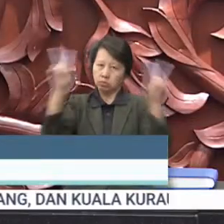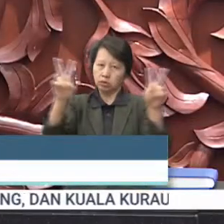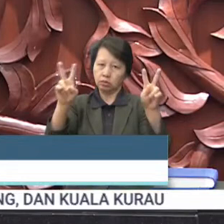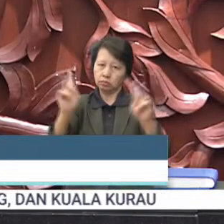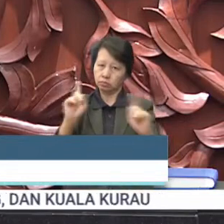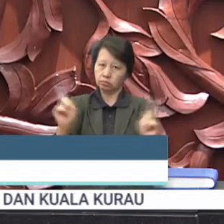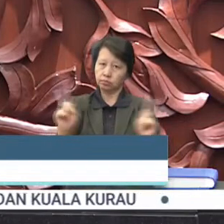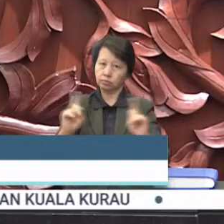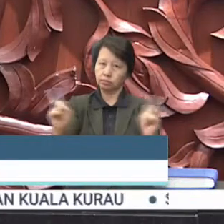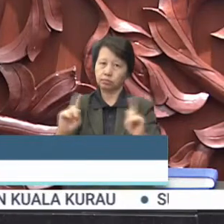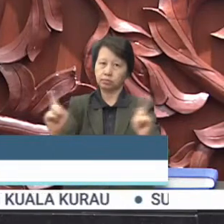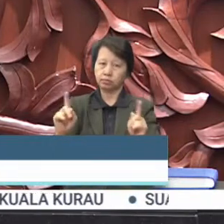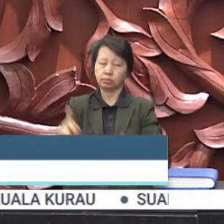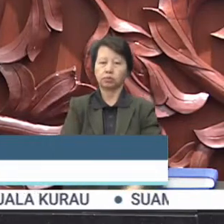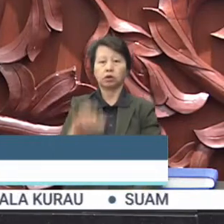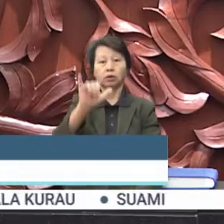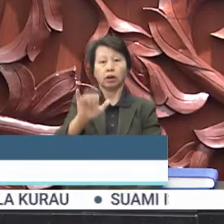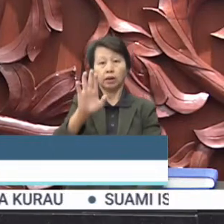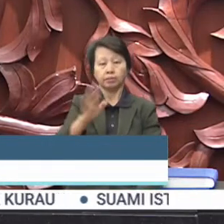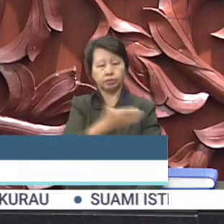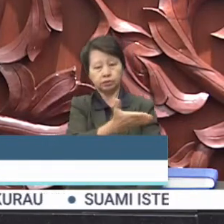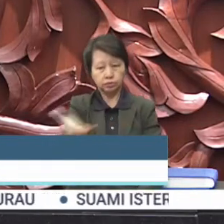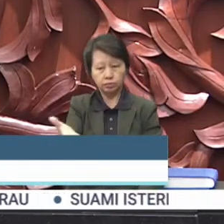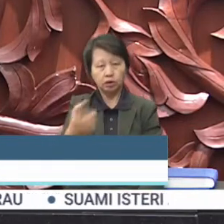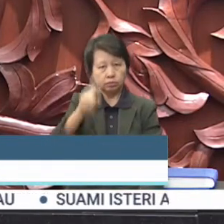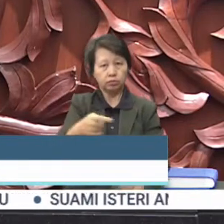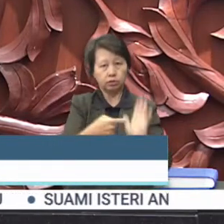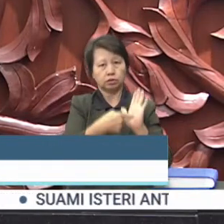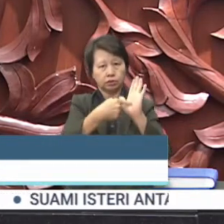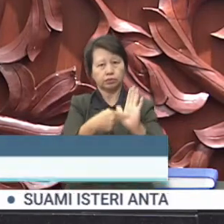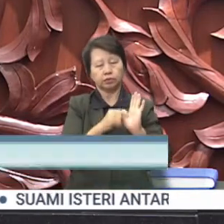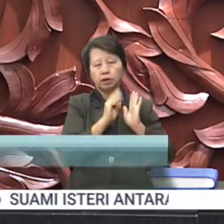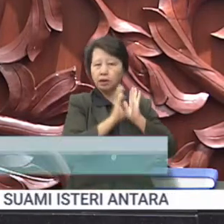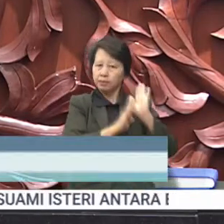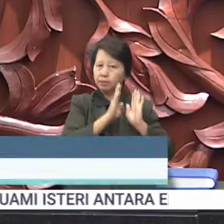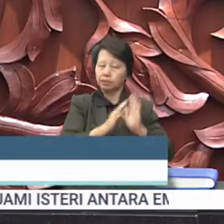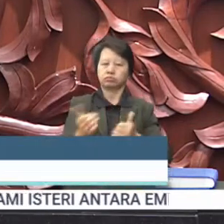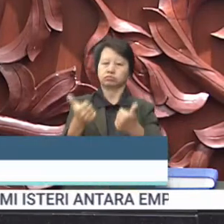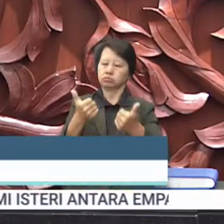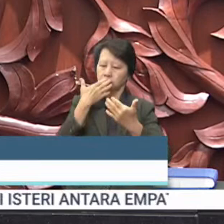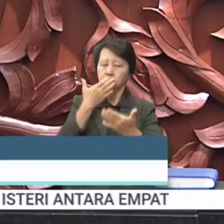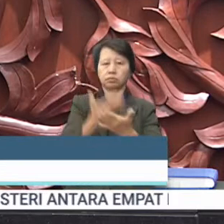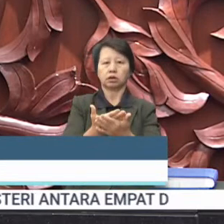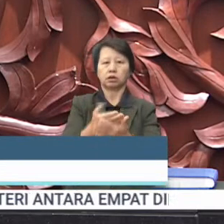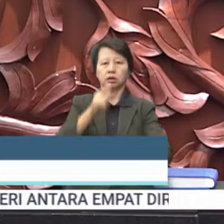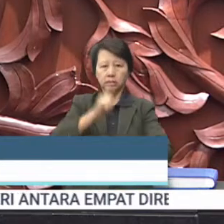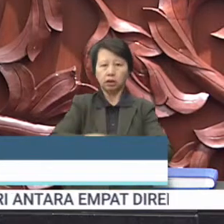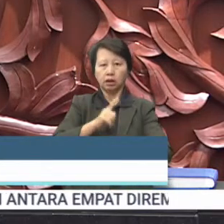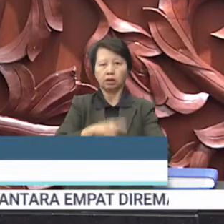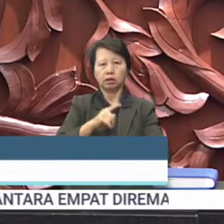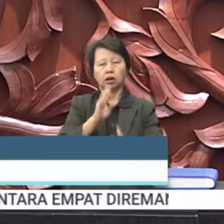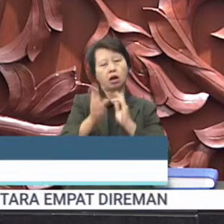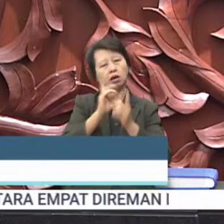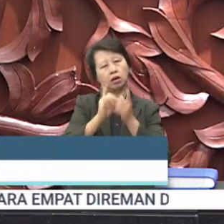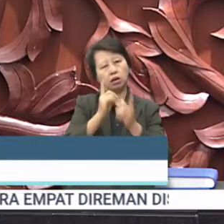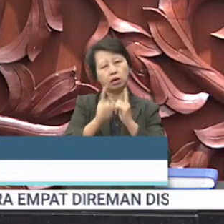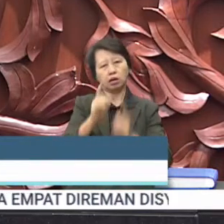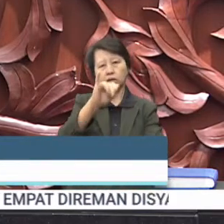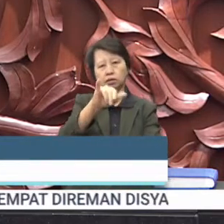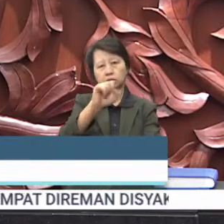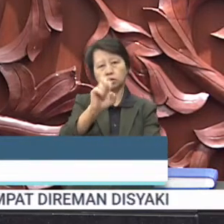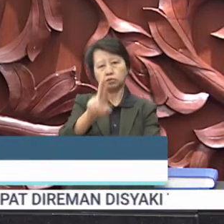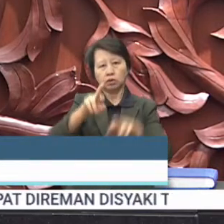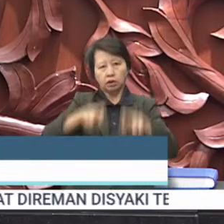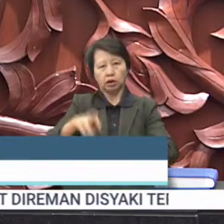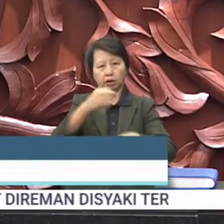negara yang berhormat hendaklah menunjukkan tingkah laku yang terpuji semasa mengenengahkan isu-isu rakyat